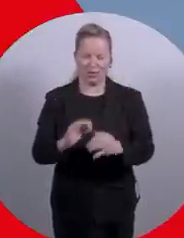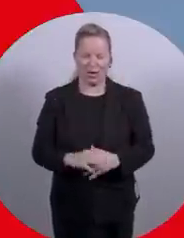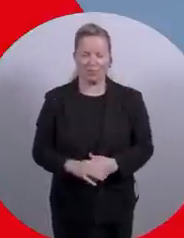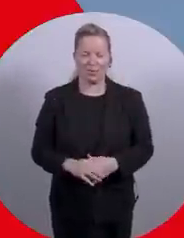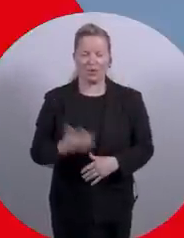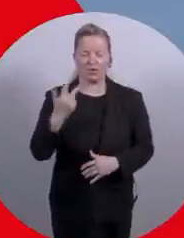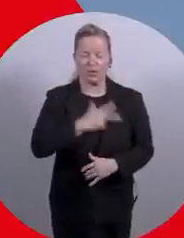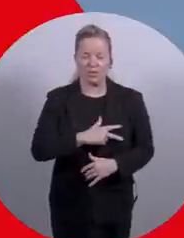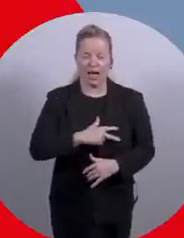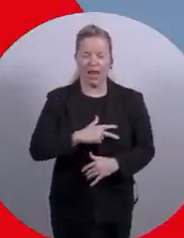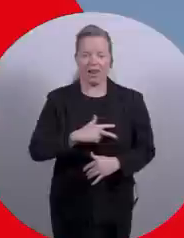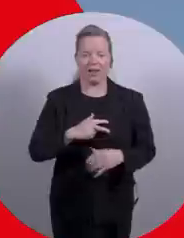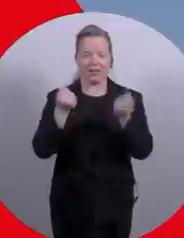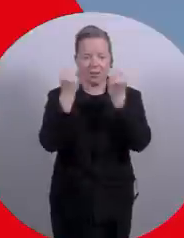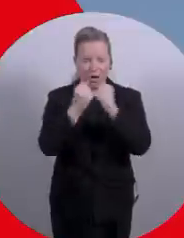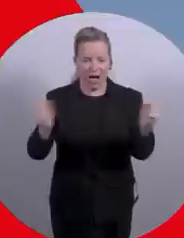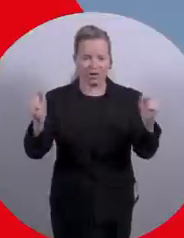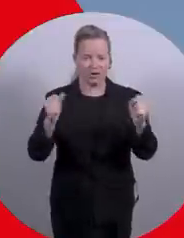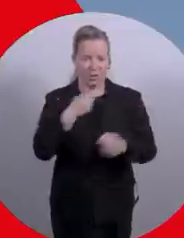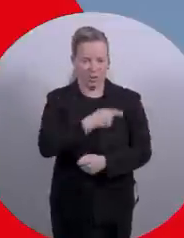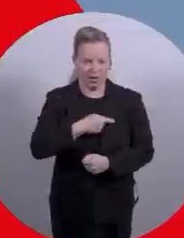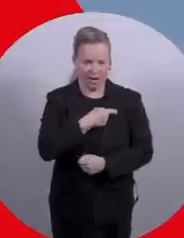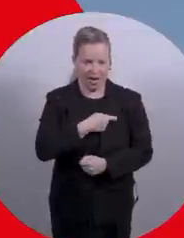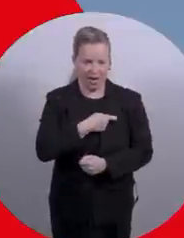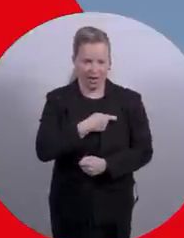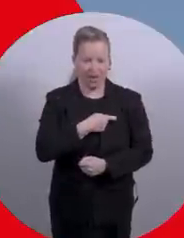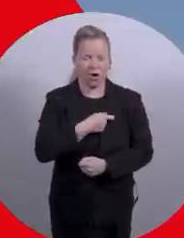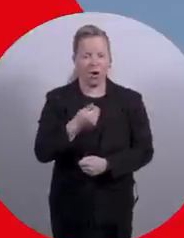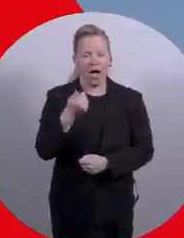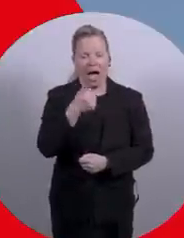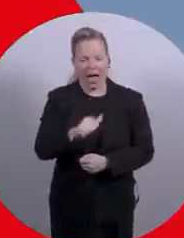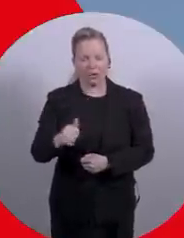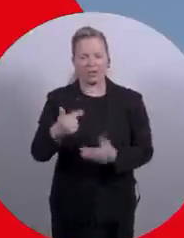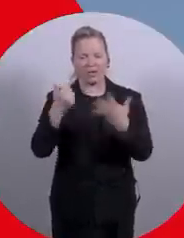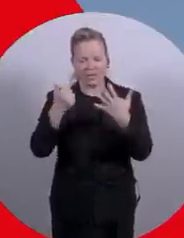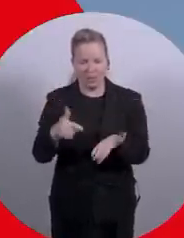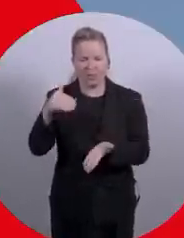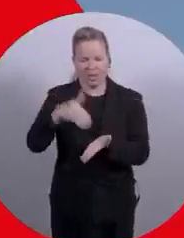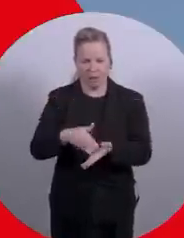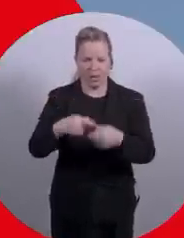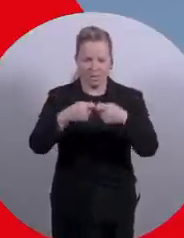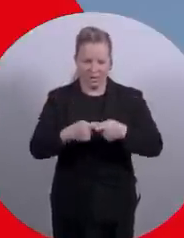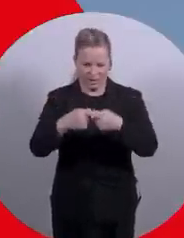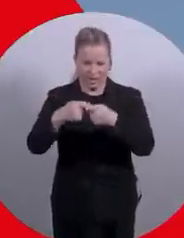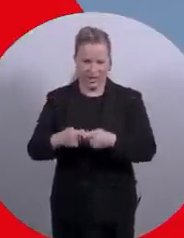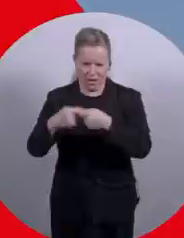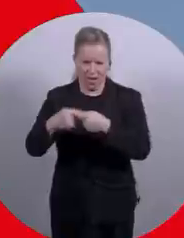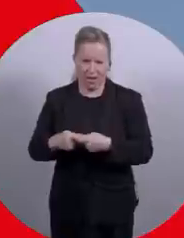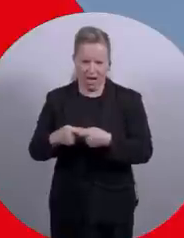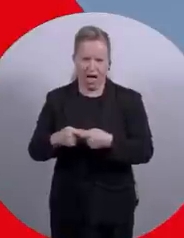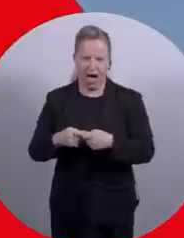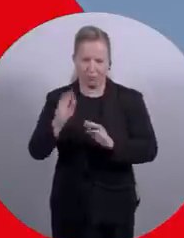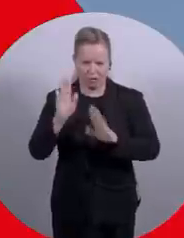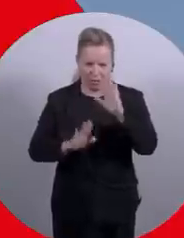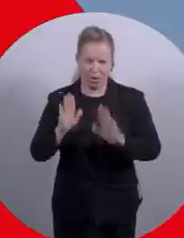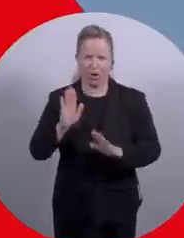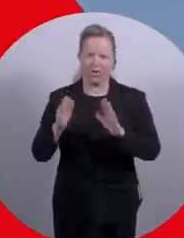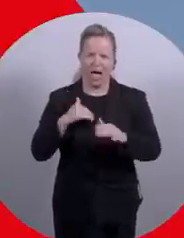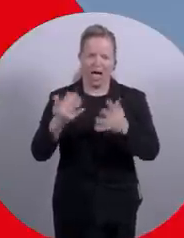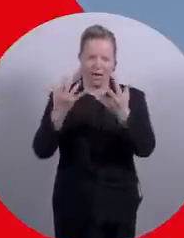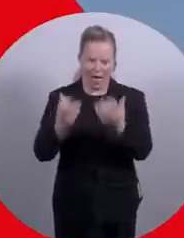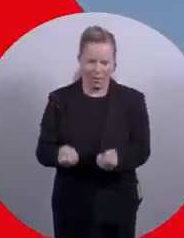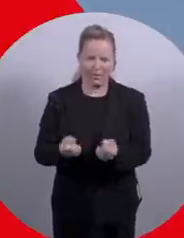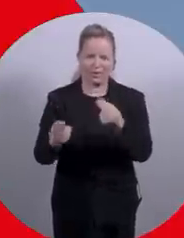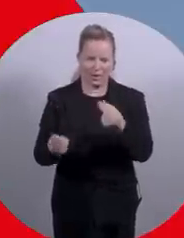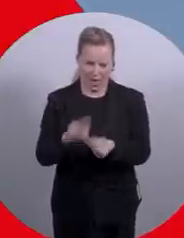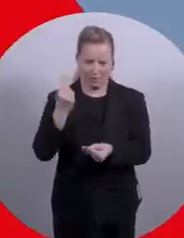wir haben uns jetzt mit dieser Abstimmung mit 10.000 Mitgliedern ja ein knapp bessere Ergebnisse